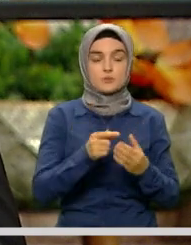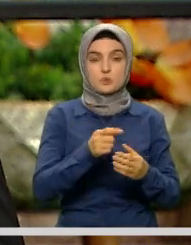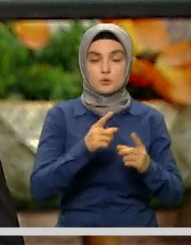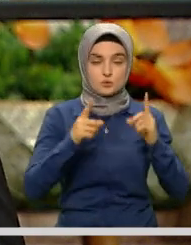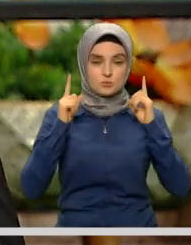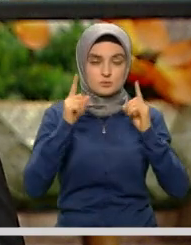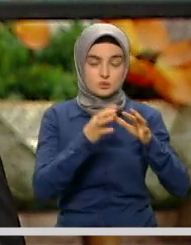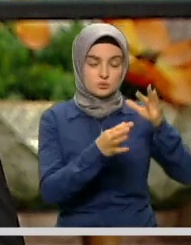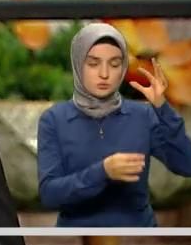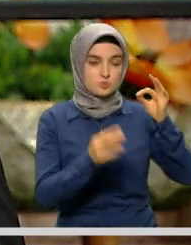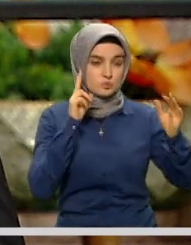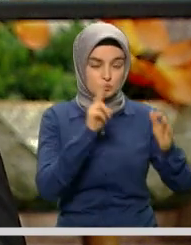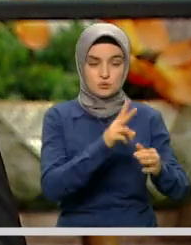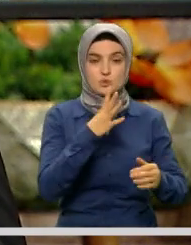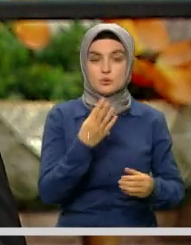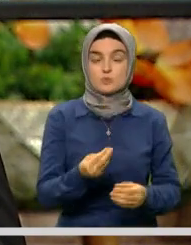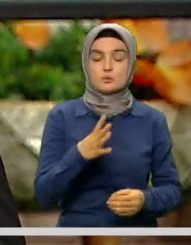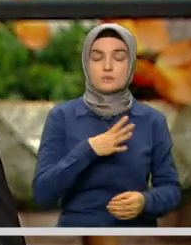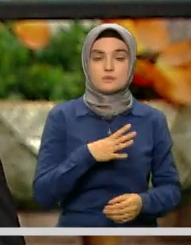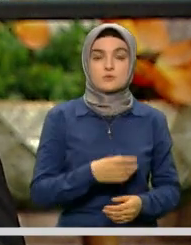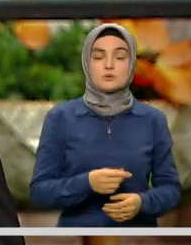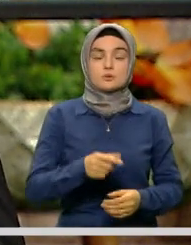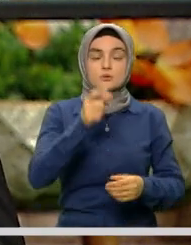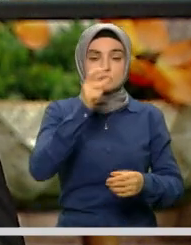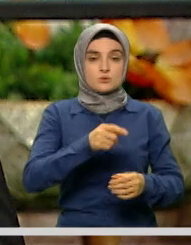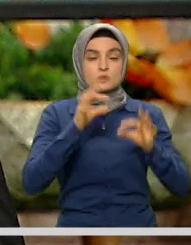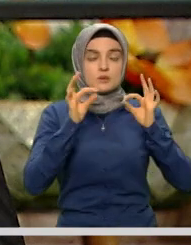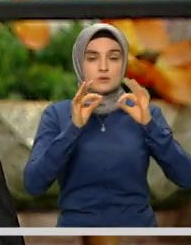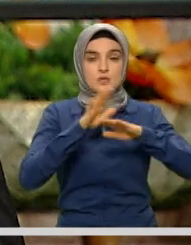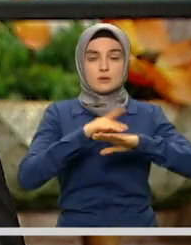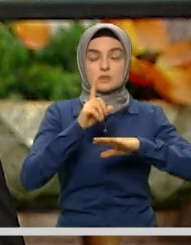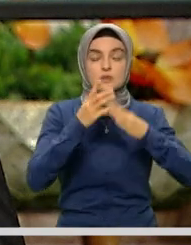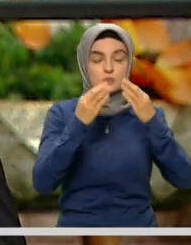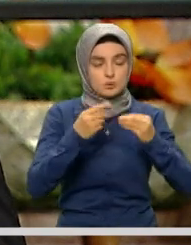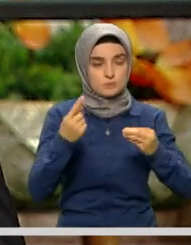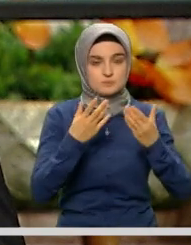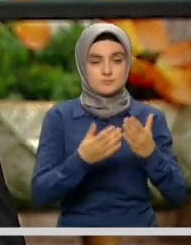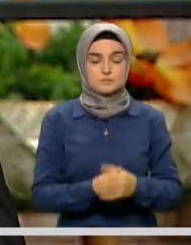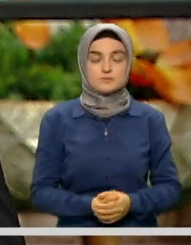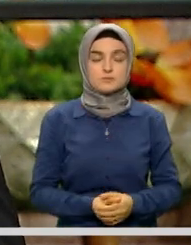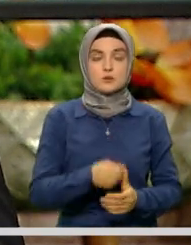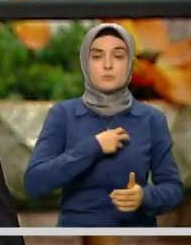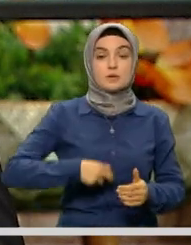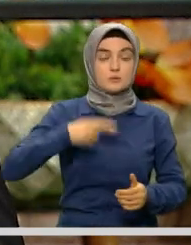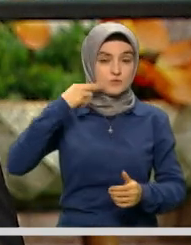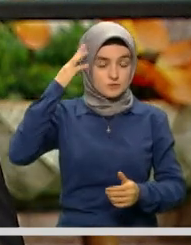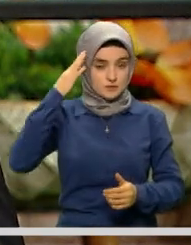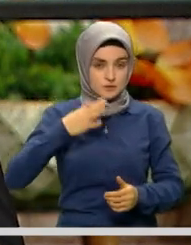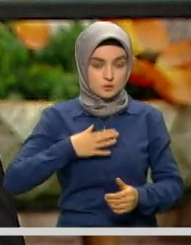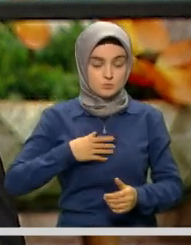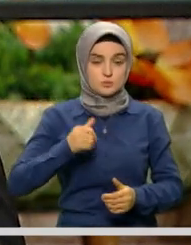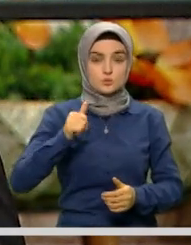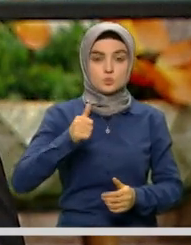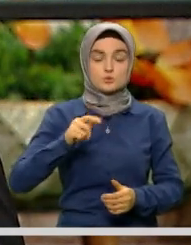Yani namaz gibi, aynı oruç gibi. Yani kulun sürekli olarak yapması gereken bir şey. Efendimizin günde 100 defa tevbe etmesinin sebebi nedir?